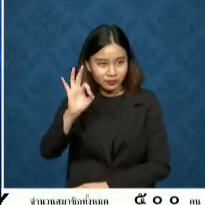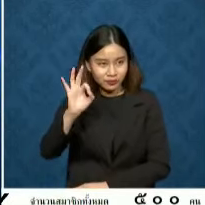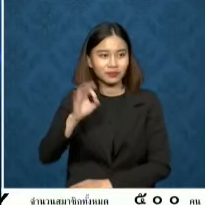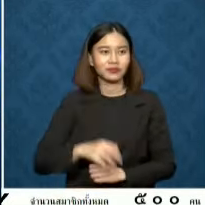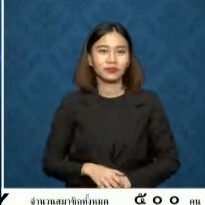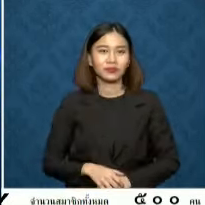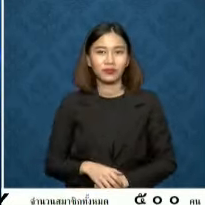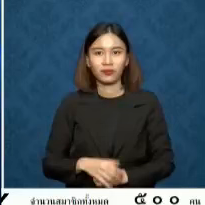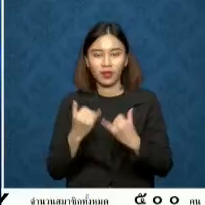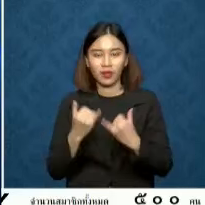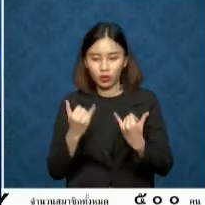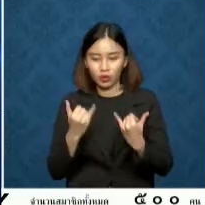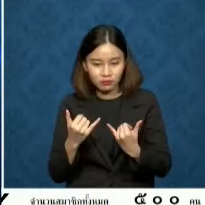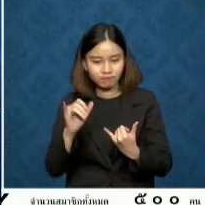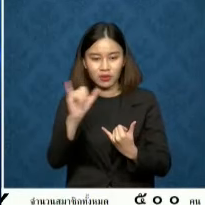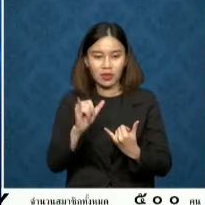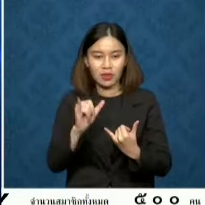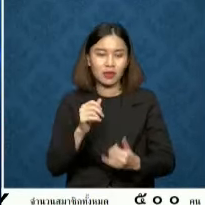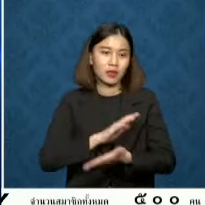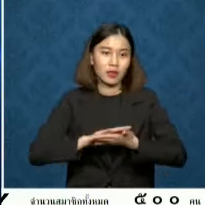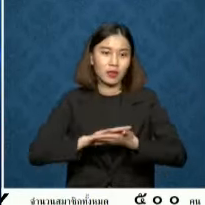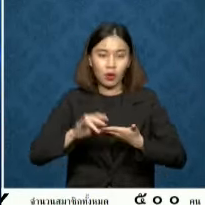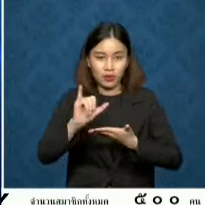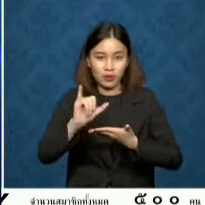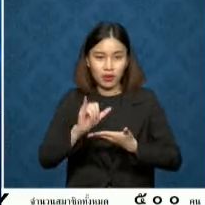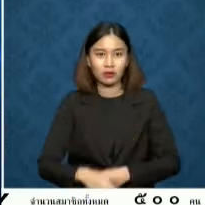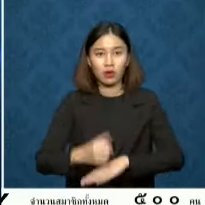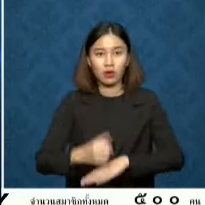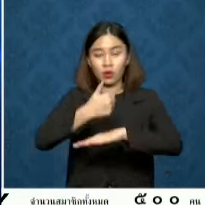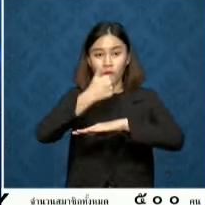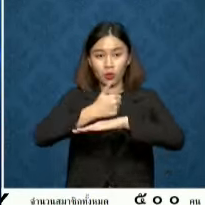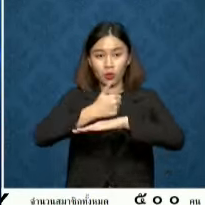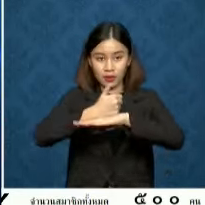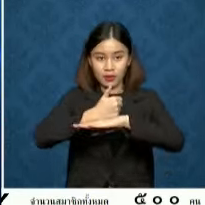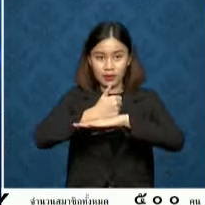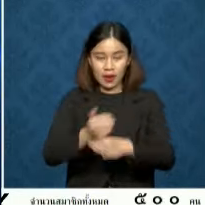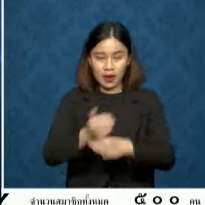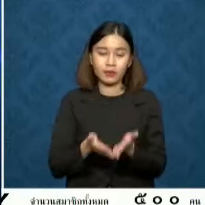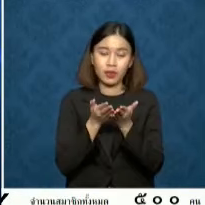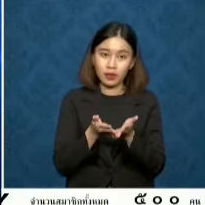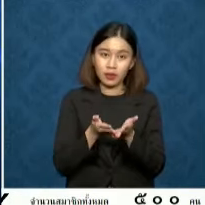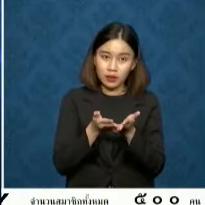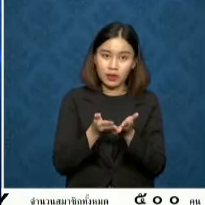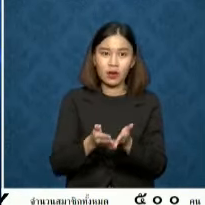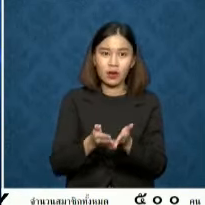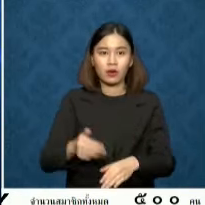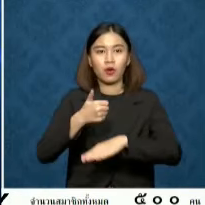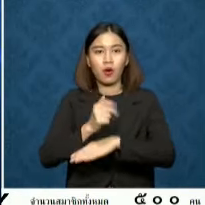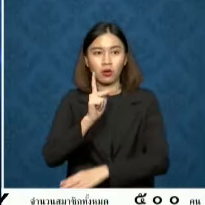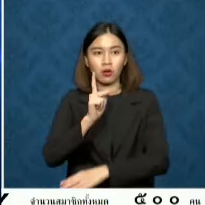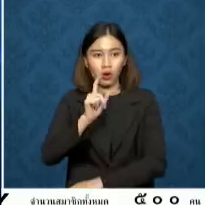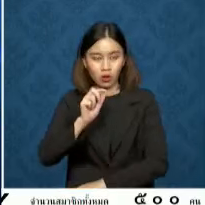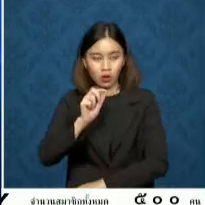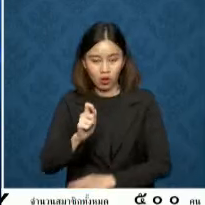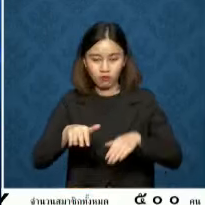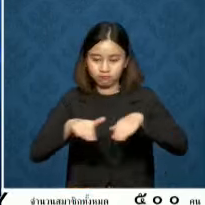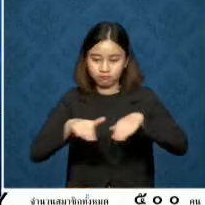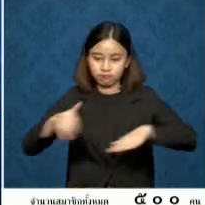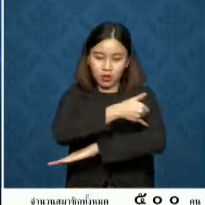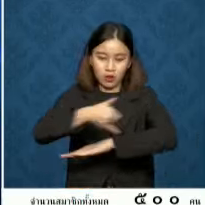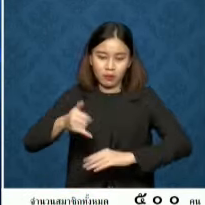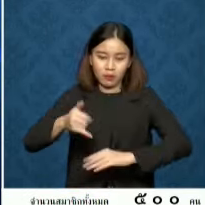ขึ้นมาสักตัวเลยครับจนกระทั่งจบภารกิจครับท่านผบ.กองเรือยุทธการหรือว่าผบ.กร.เนี่ยก็ตั้งโต๊ะแถลงผลงานต่อสื่อ